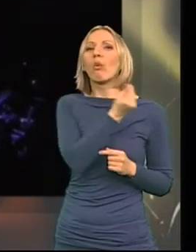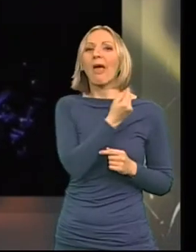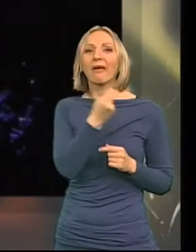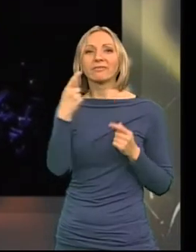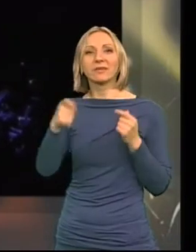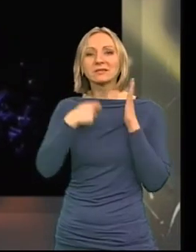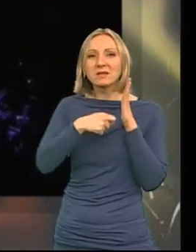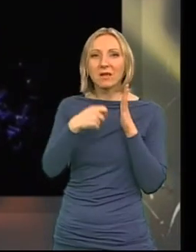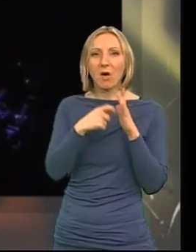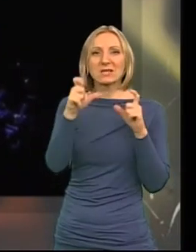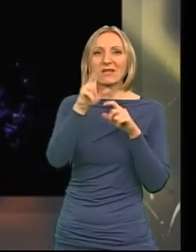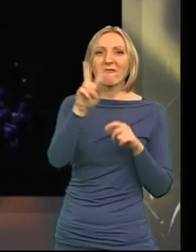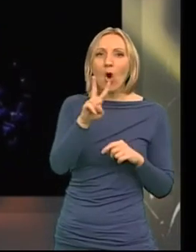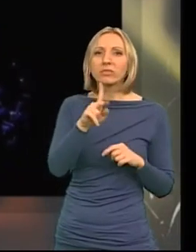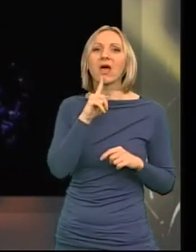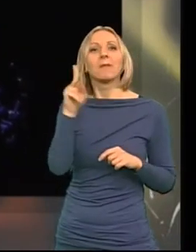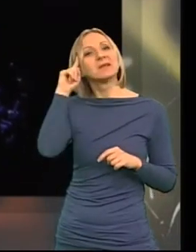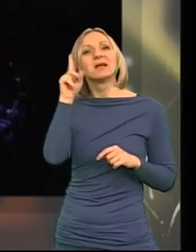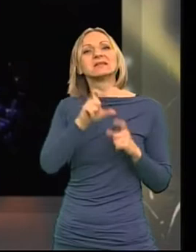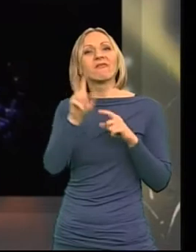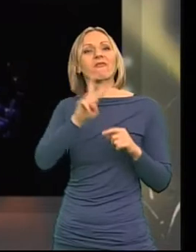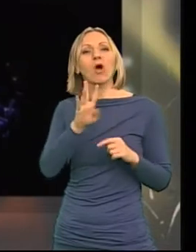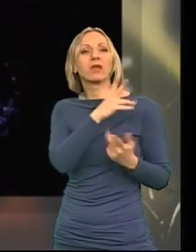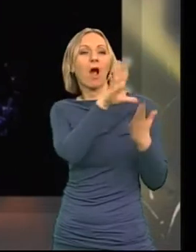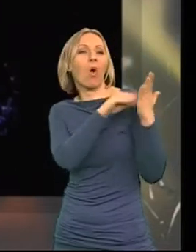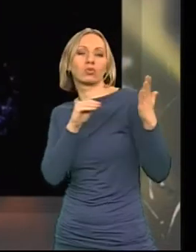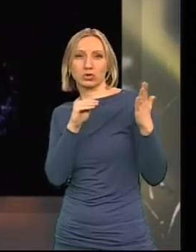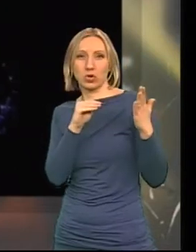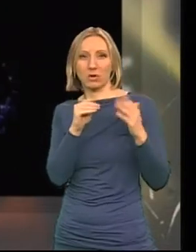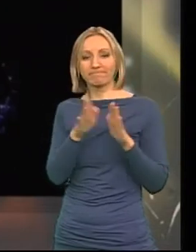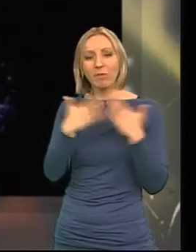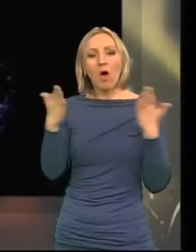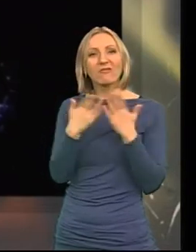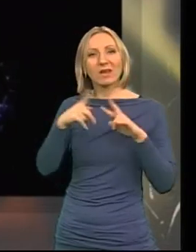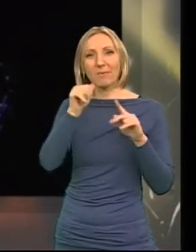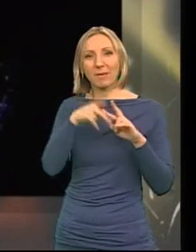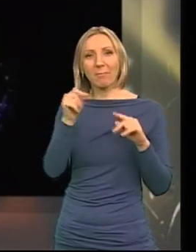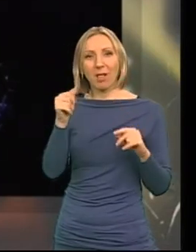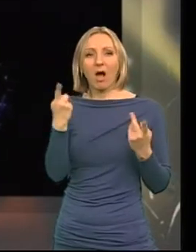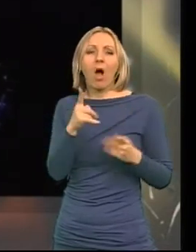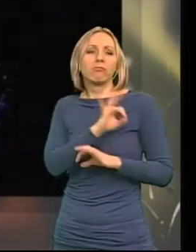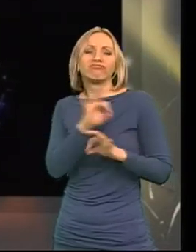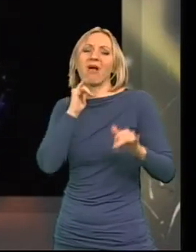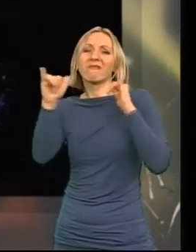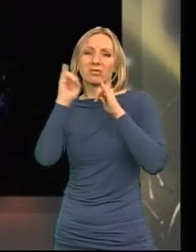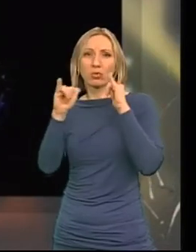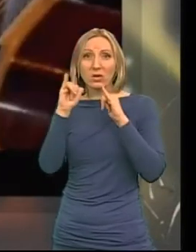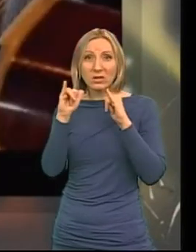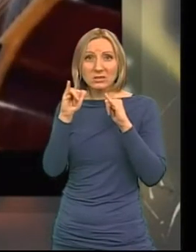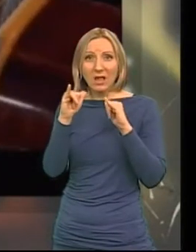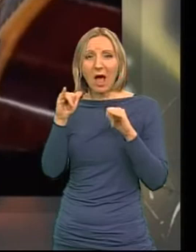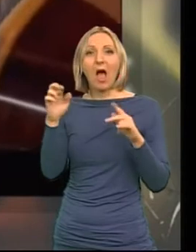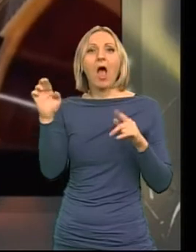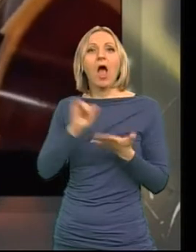muzičarima, uključujući i Stevia Wondera, koga smatra svojim uzorom. Časopis People ga opisao kao eklektičnog avanturistu, New York Times